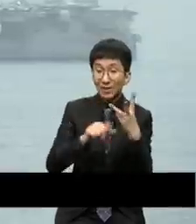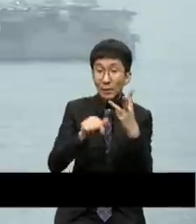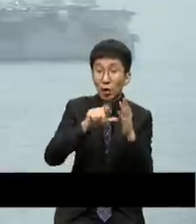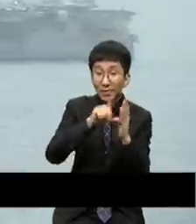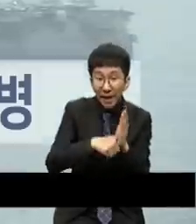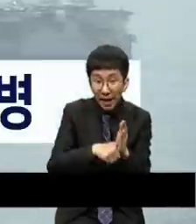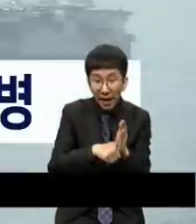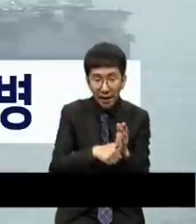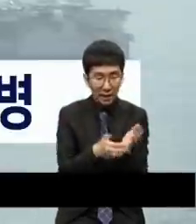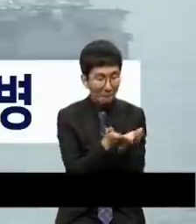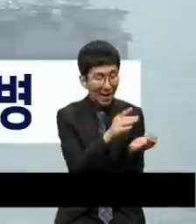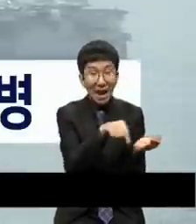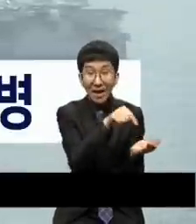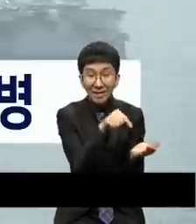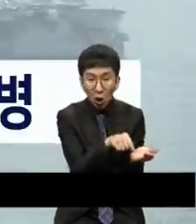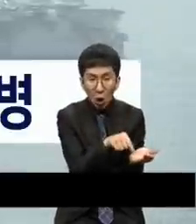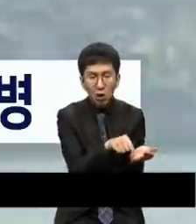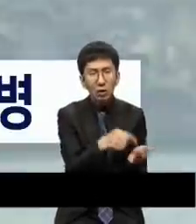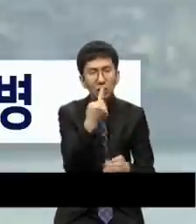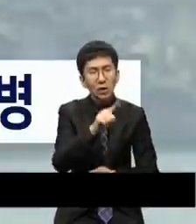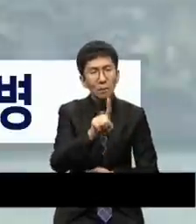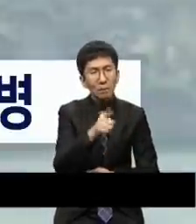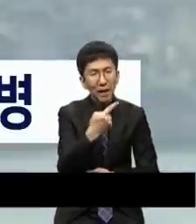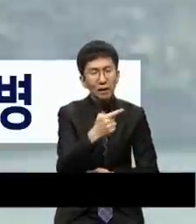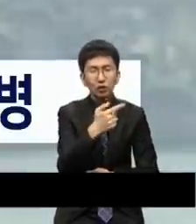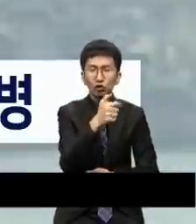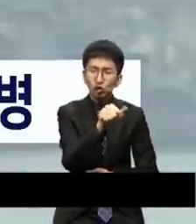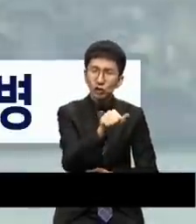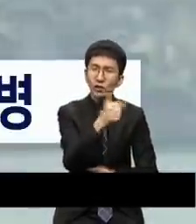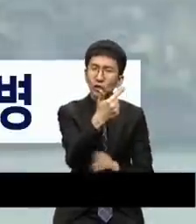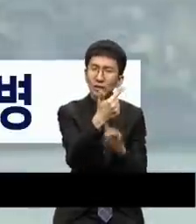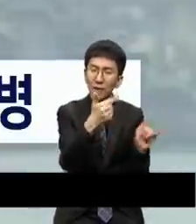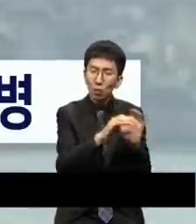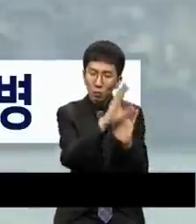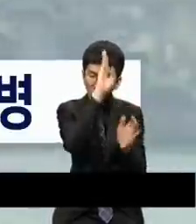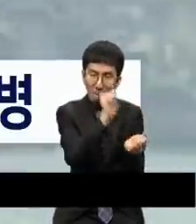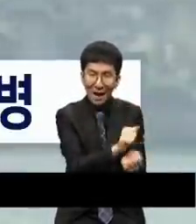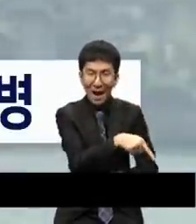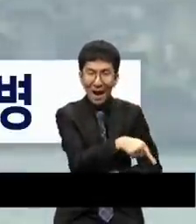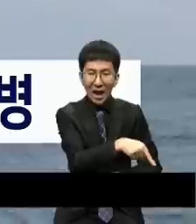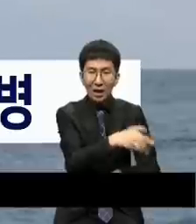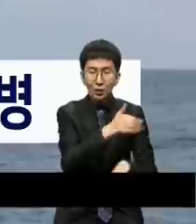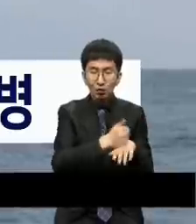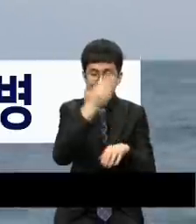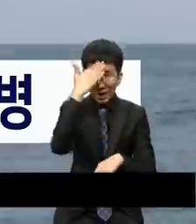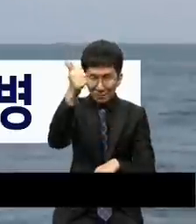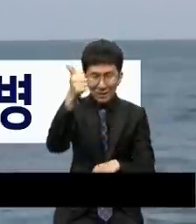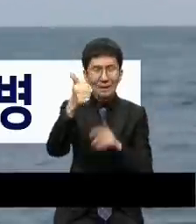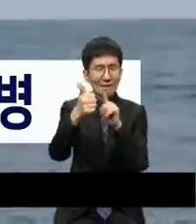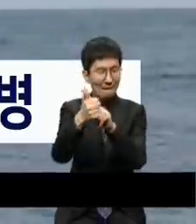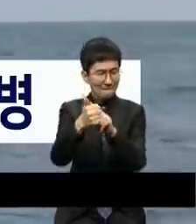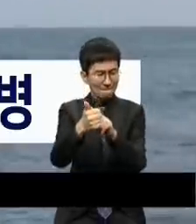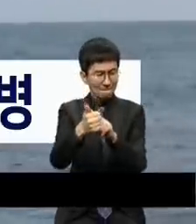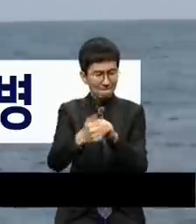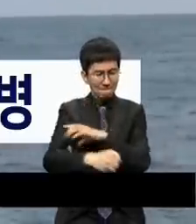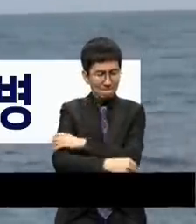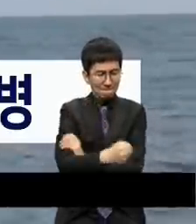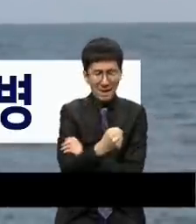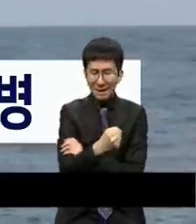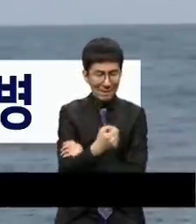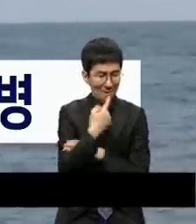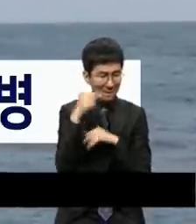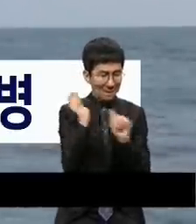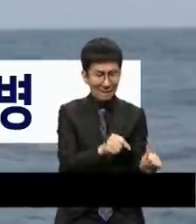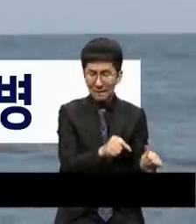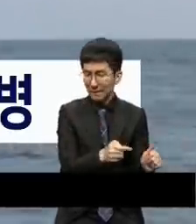중이던 루스벨트호에서 1,156명이 코로나에 감염되자 크로지어 함장이 직을 걸고 신속하게